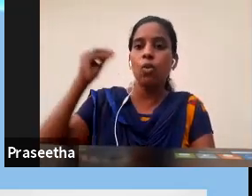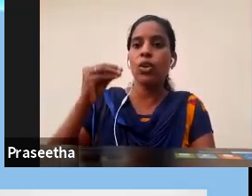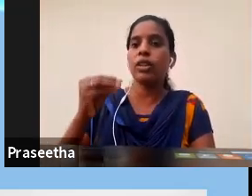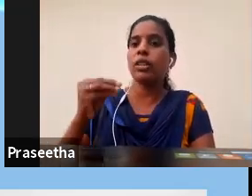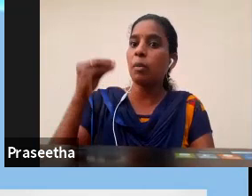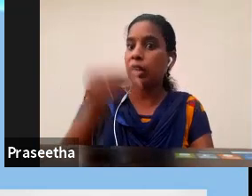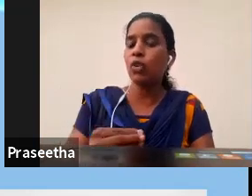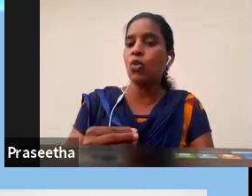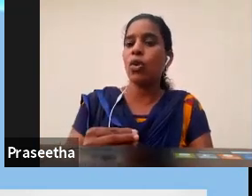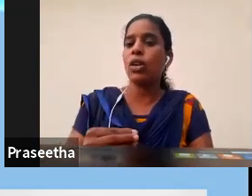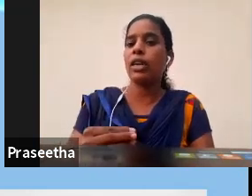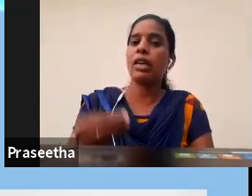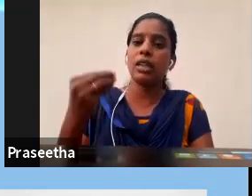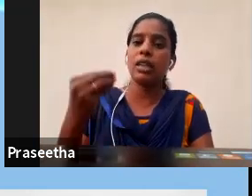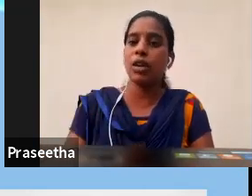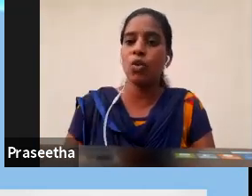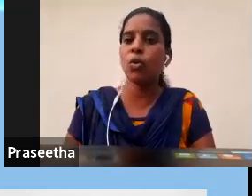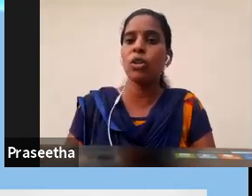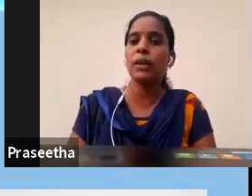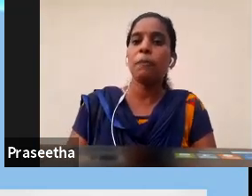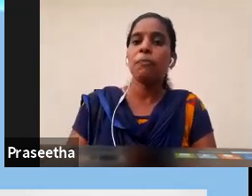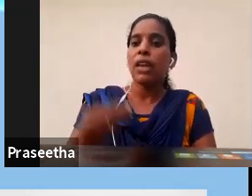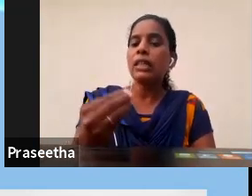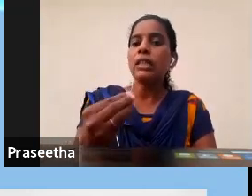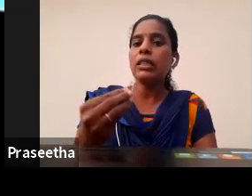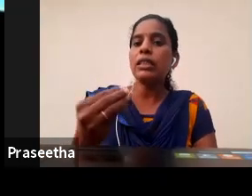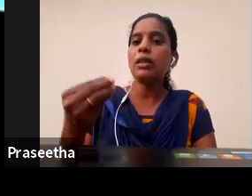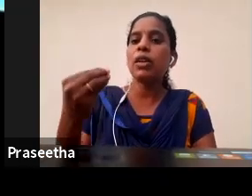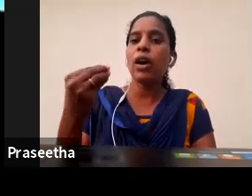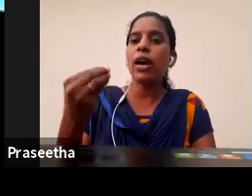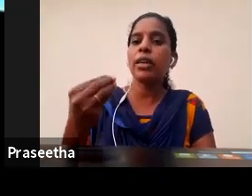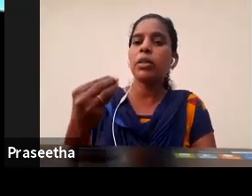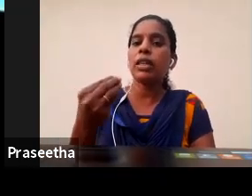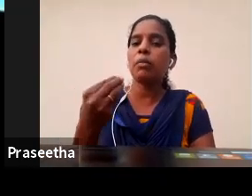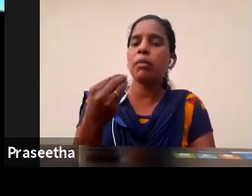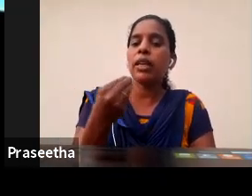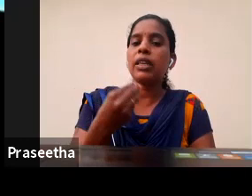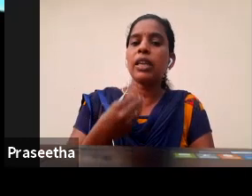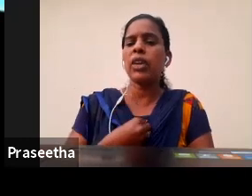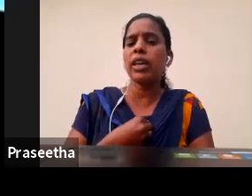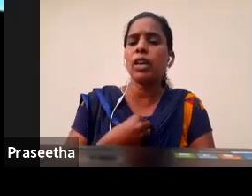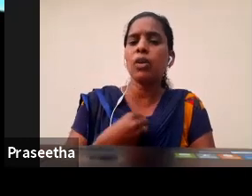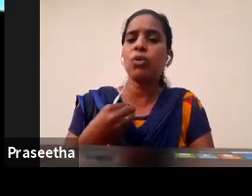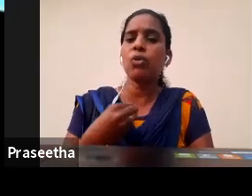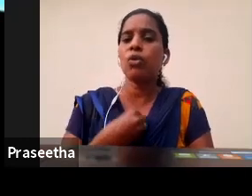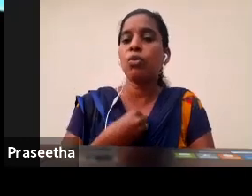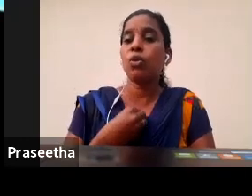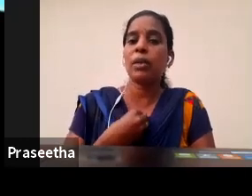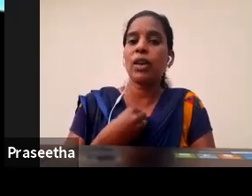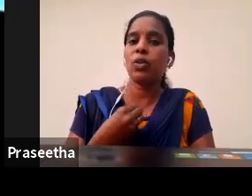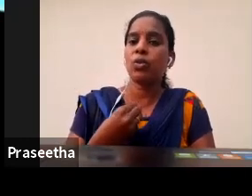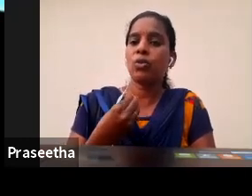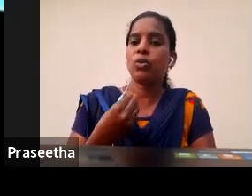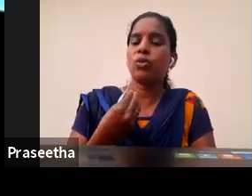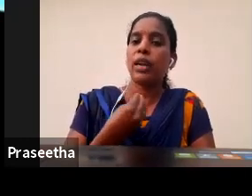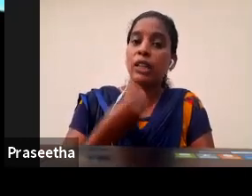മനസ്സിലേക്ക് ഓടിയെത്തുന്ന മറ്റൊരു കോട്ടിലേക്കാണ് ഞാൻ നിങ്ങളെ കൊണ്ടുപോകുന്നത് അത് നമുക്ക് വായിക്കുമ്പോൾ തന്നെ നമ്മുടെ മൈൻഡിൽ എവിടെയെങ്കിലും ഒരു എന്താ